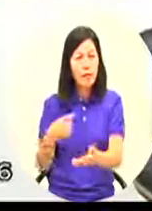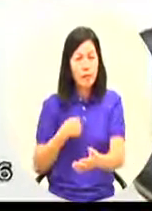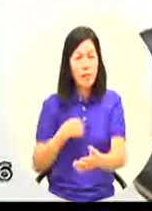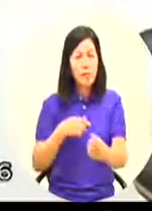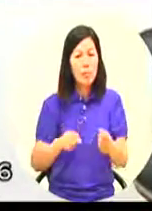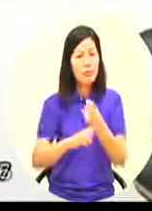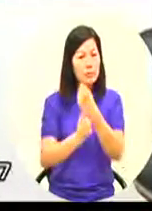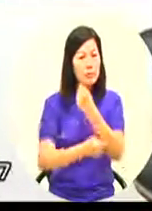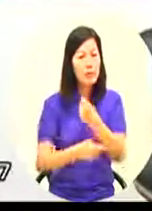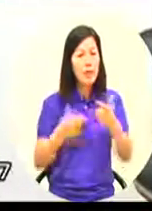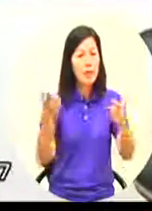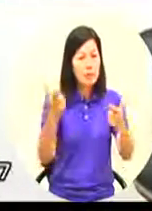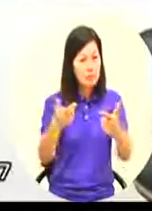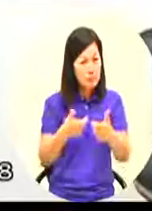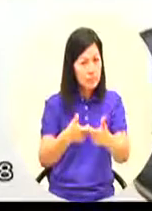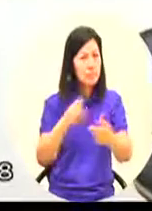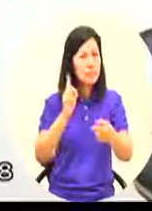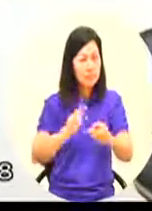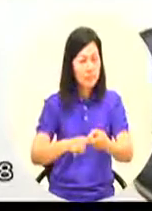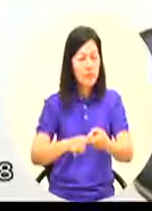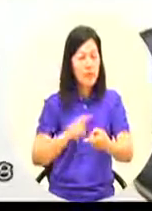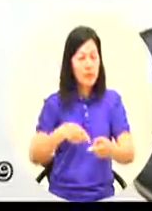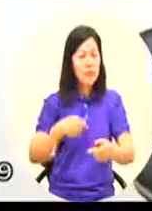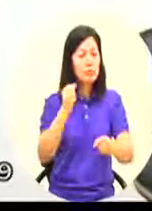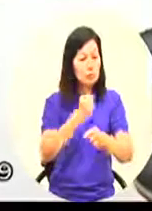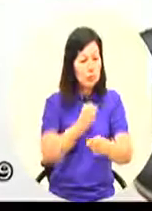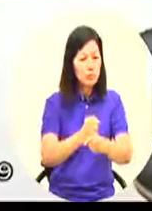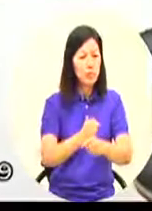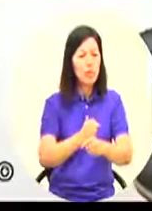的，啊，你就落去做。